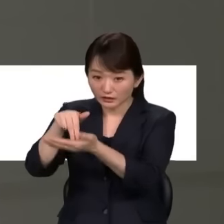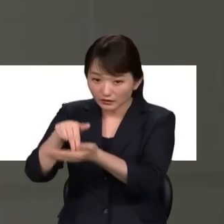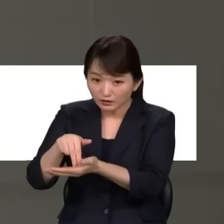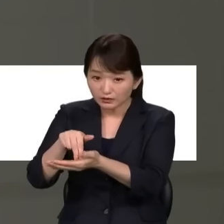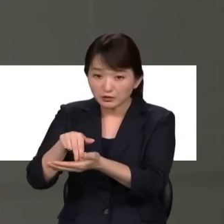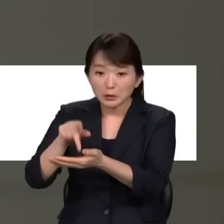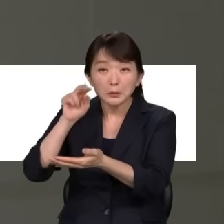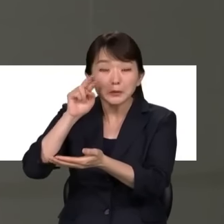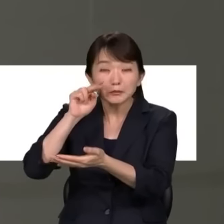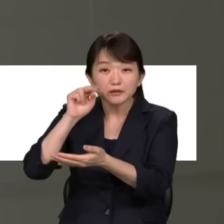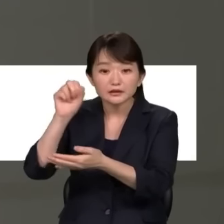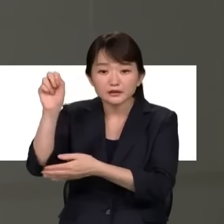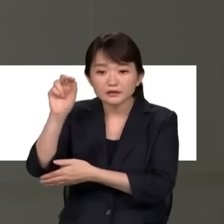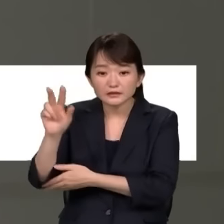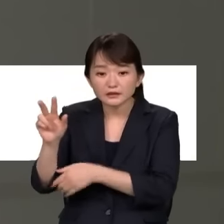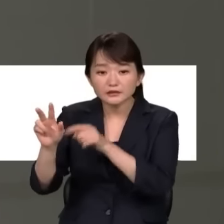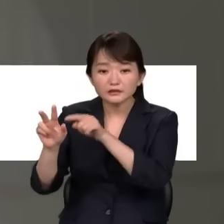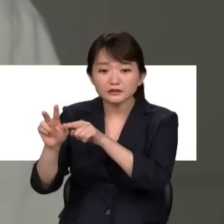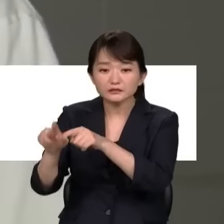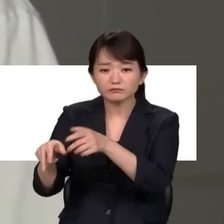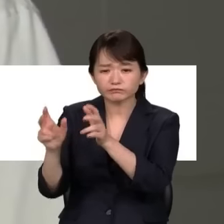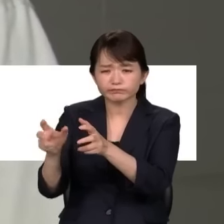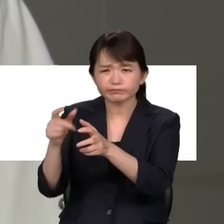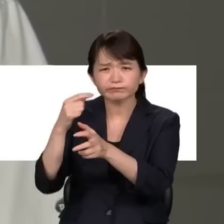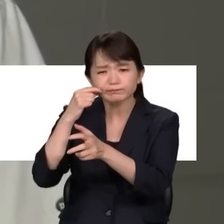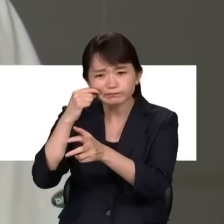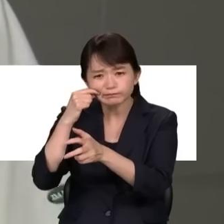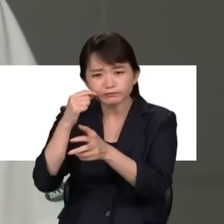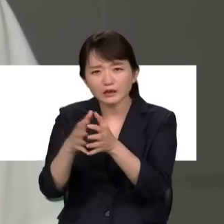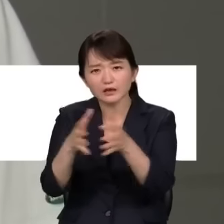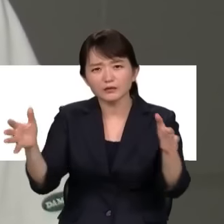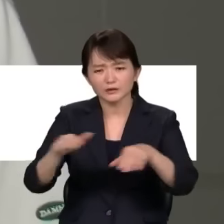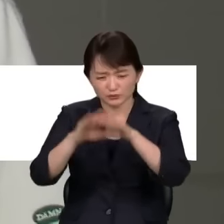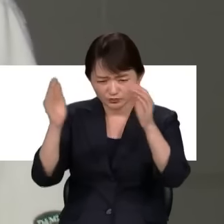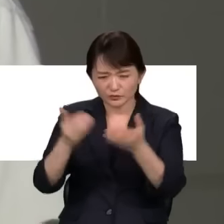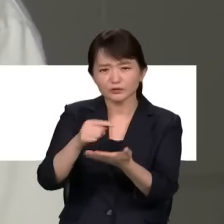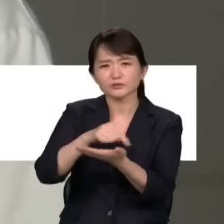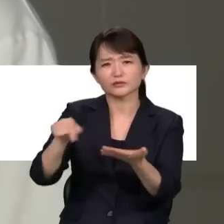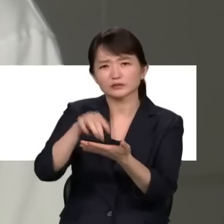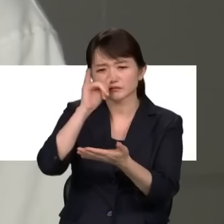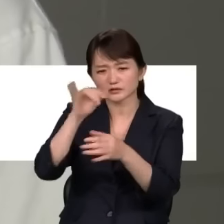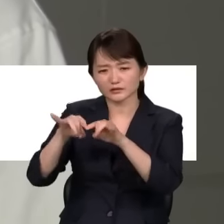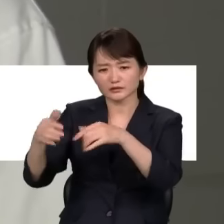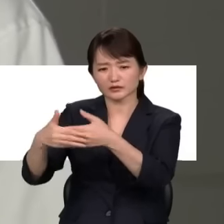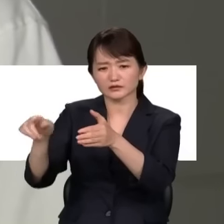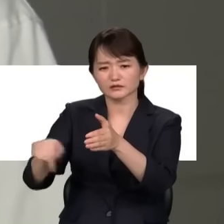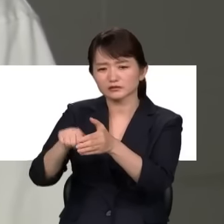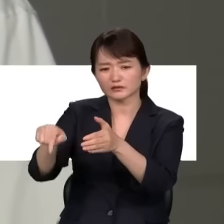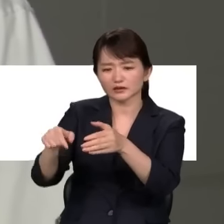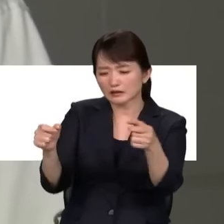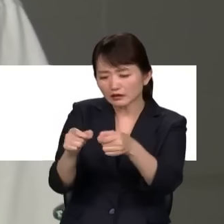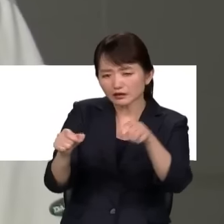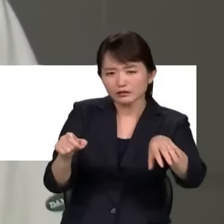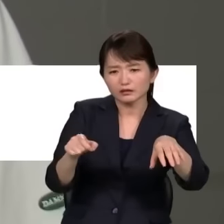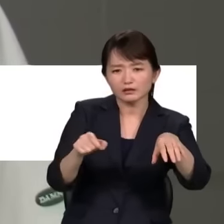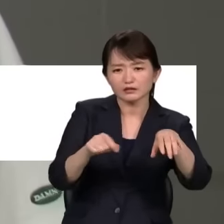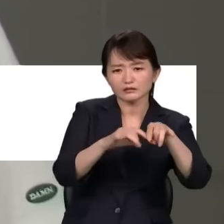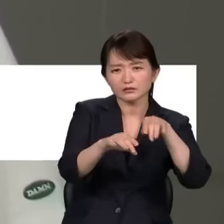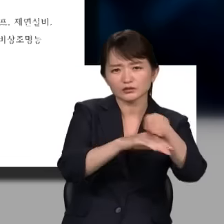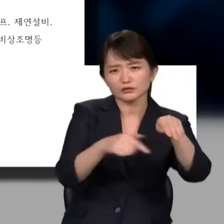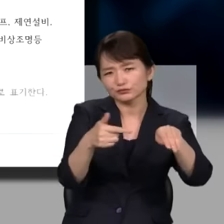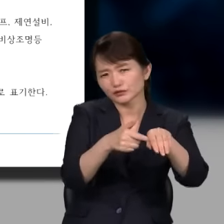발전구 같은 것도 가동이 제때 되지 않아서 아파트 전체가 피해를 볼 수 있는 전기실 앞에 설치했다는 게 좀 너무